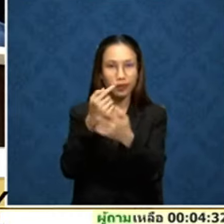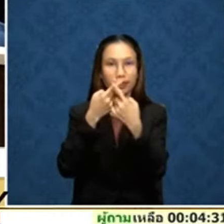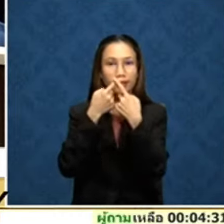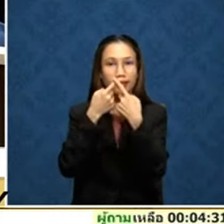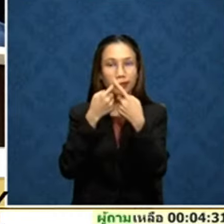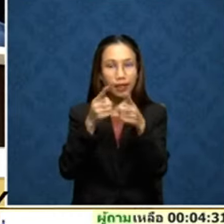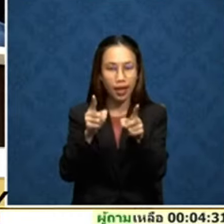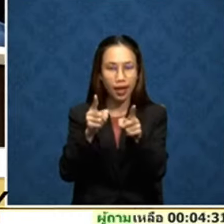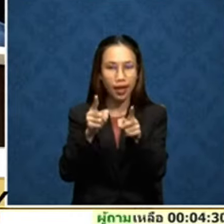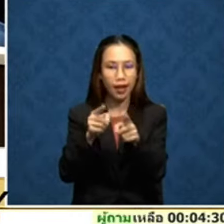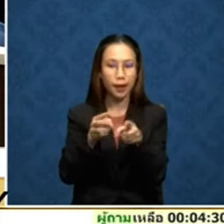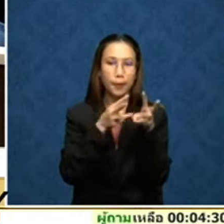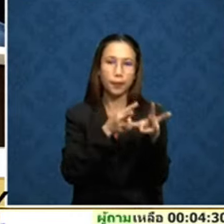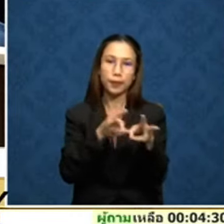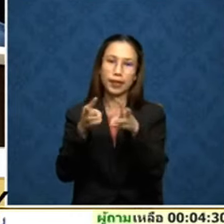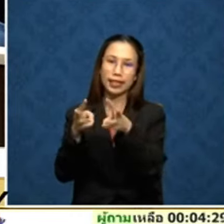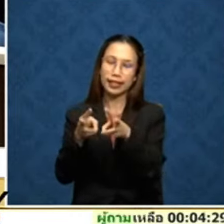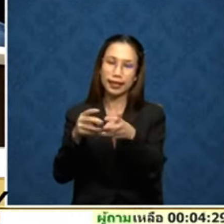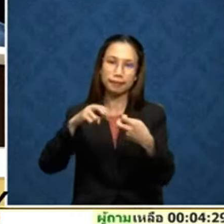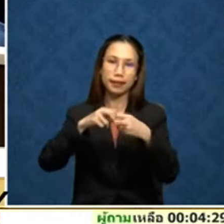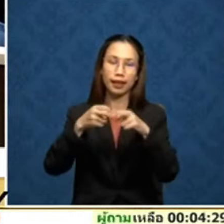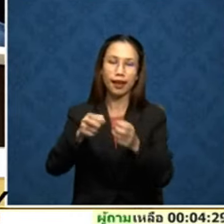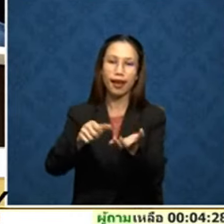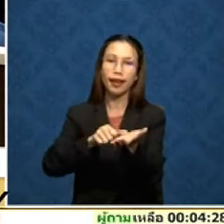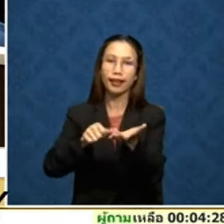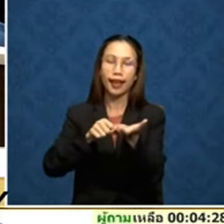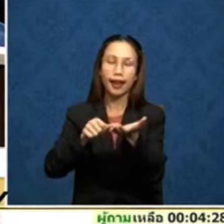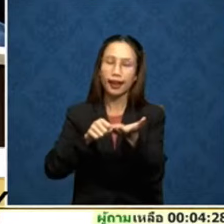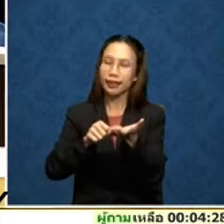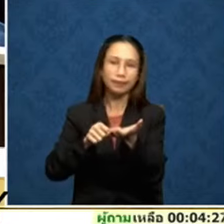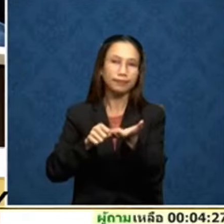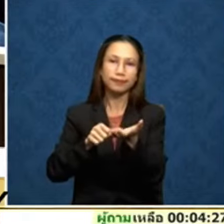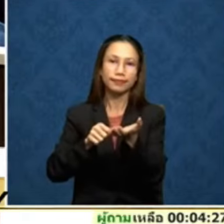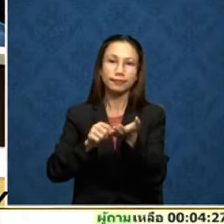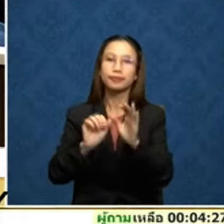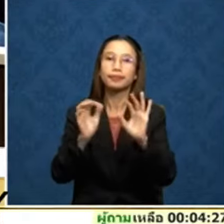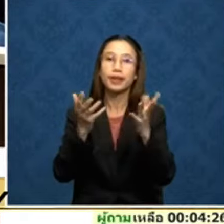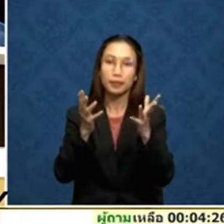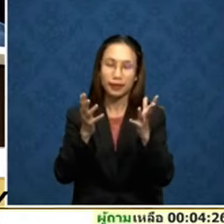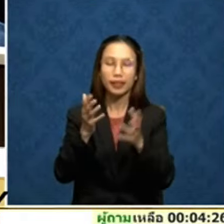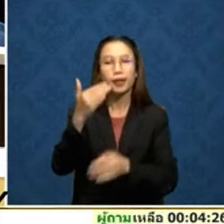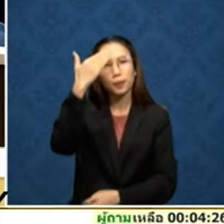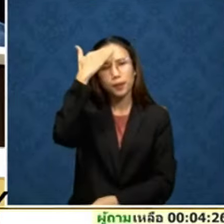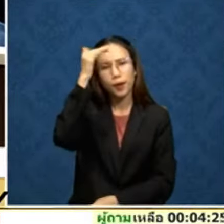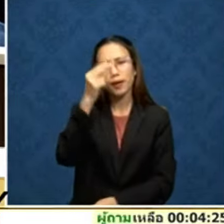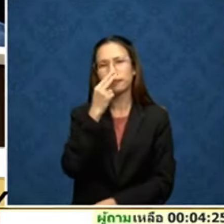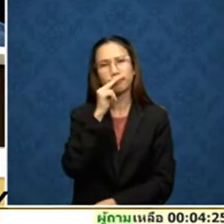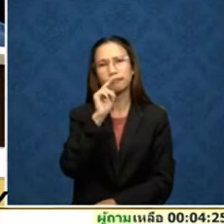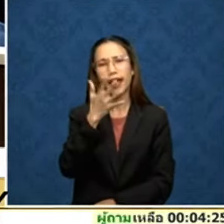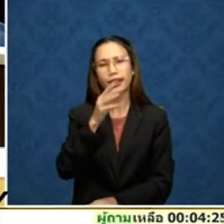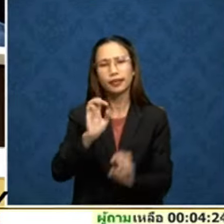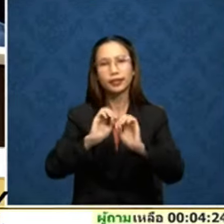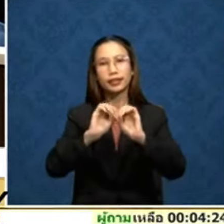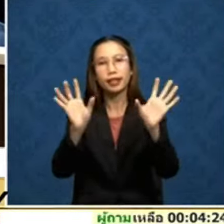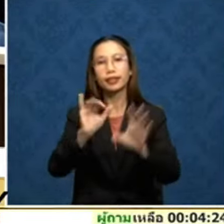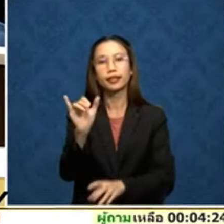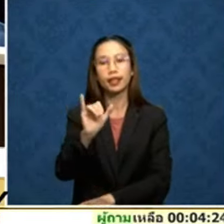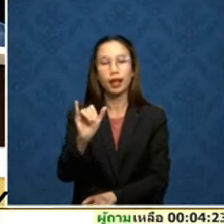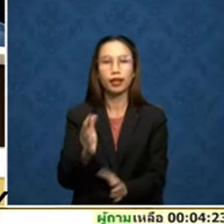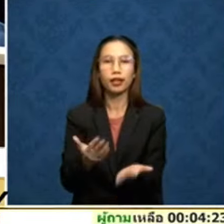ทางออกเนี่ยยังมืดมนนะคะไป8ด้านเพราะว่ายังไม่เห็นเป็นรูปธรรมว่าณเวล